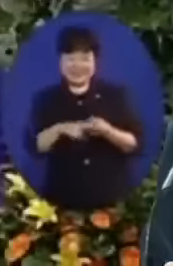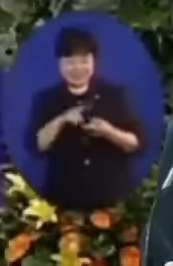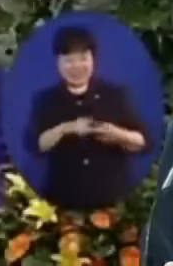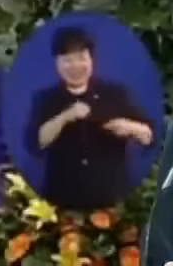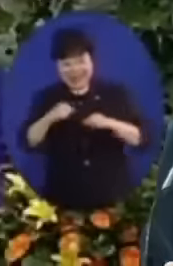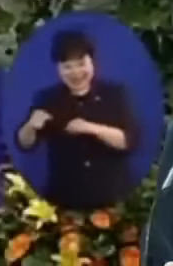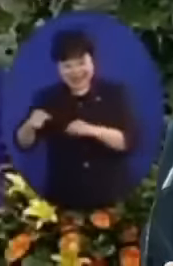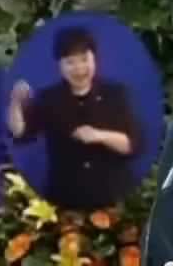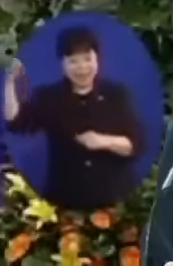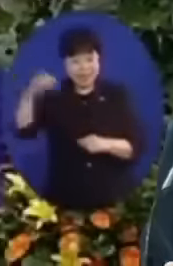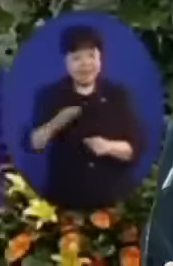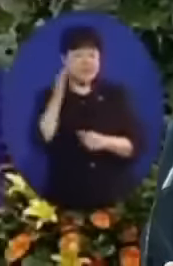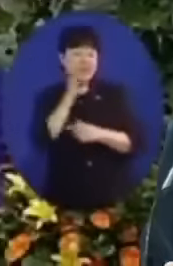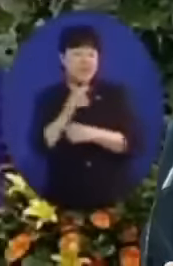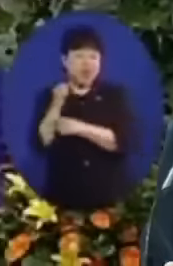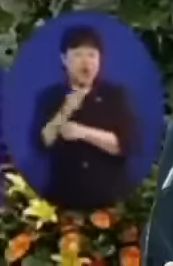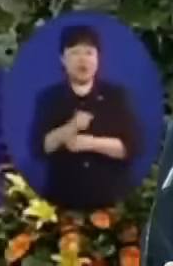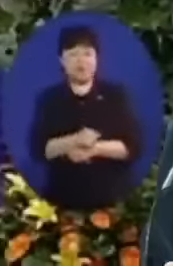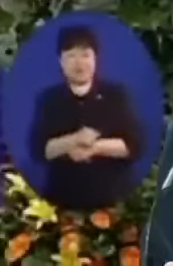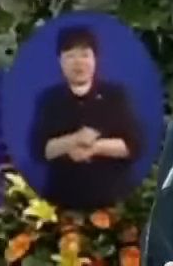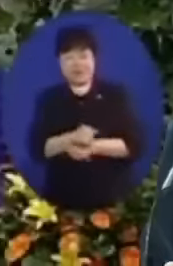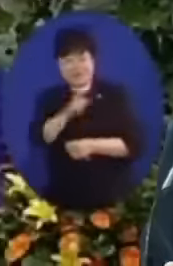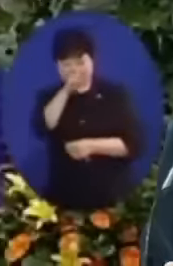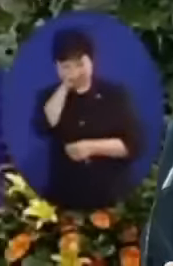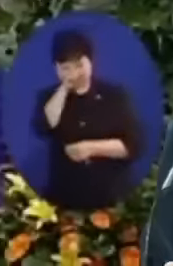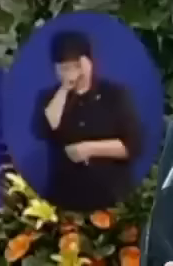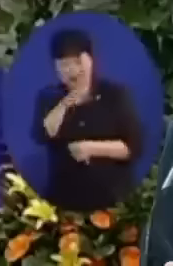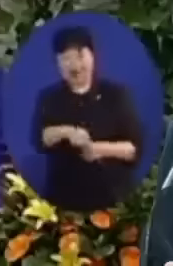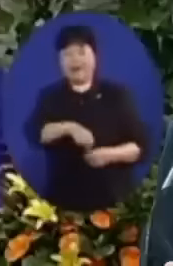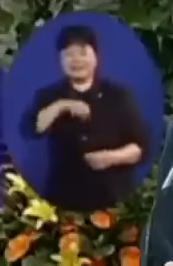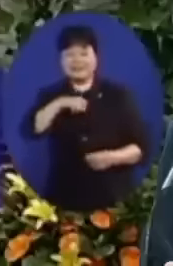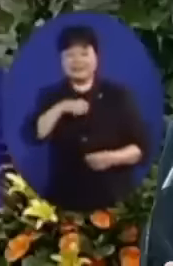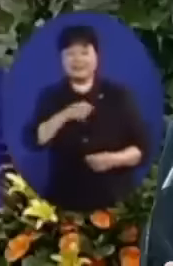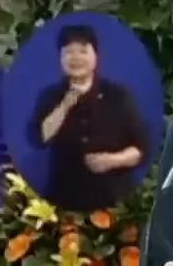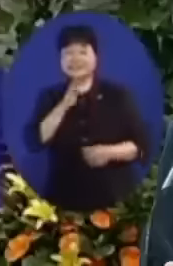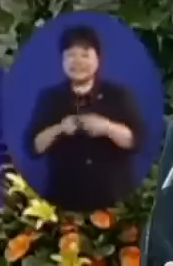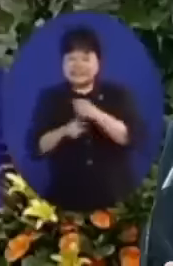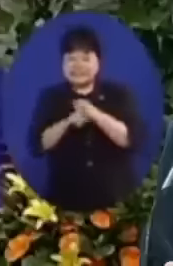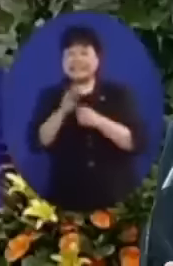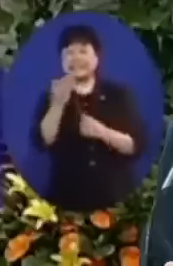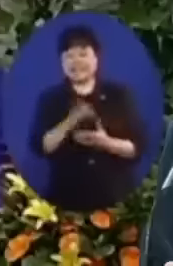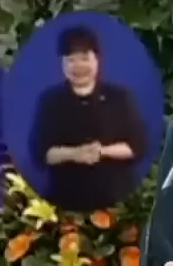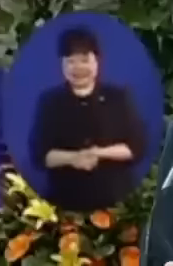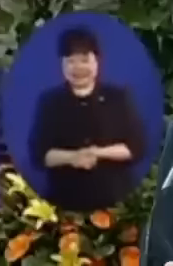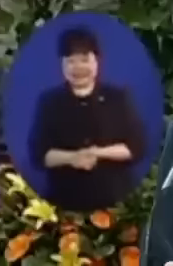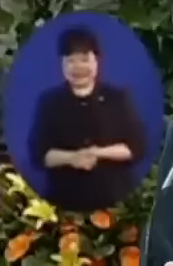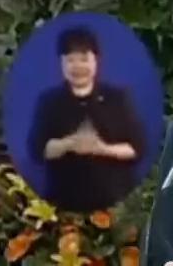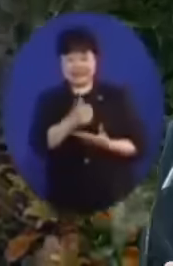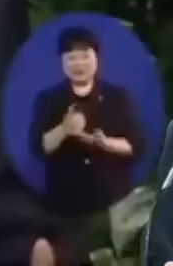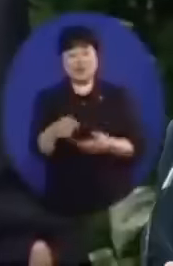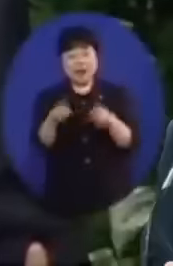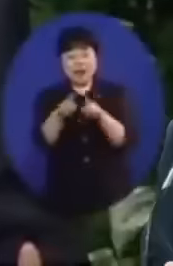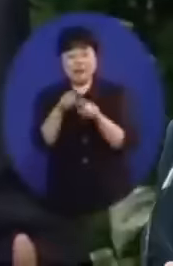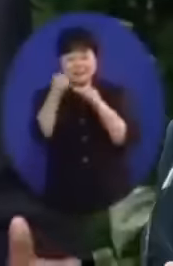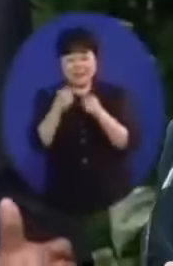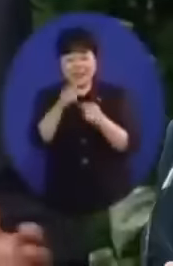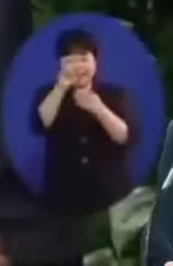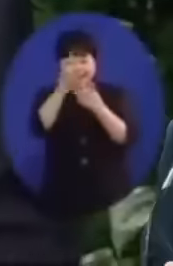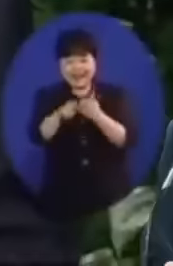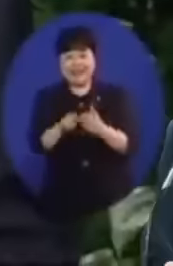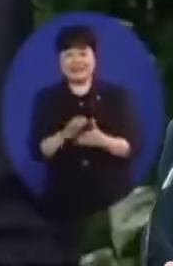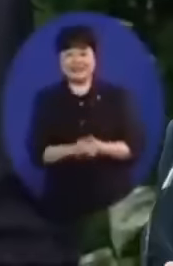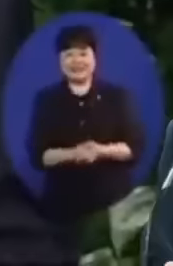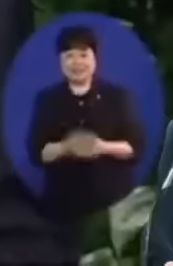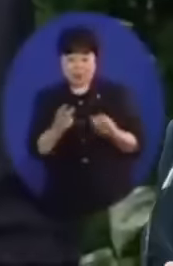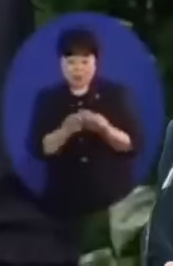행하라. 빛의 열매는 모든 착함과 의로움과 진실함이니라. 우리가 주님과 함께 살면